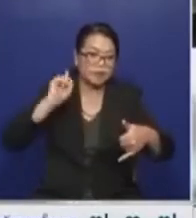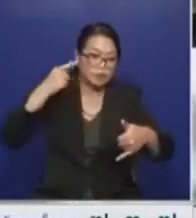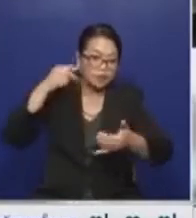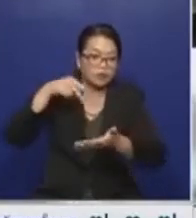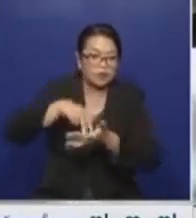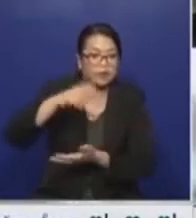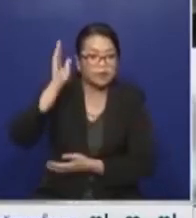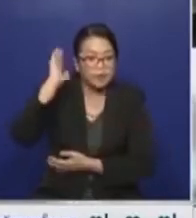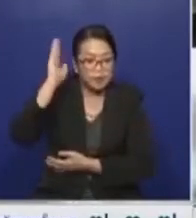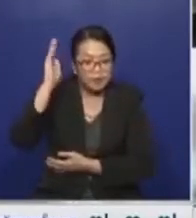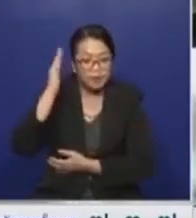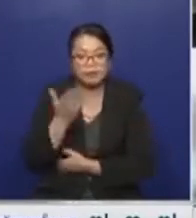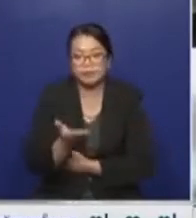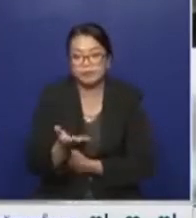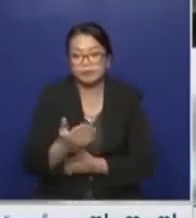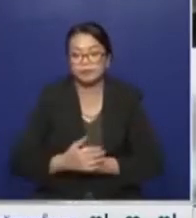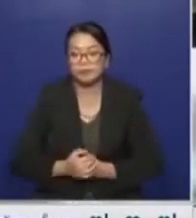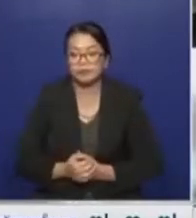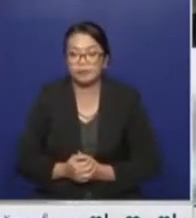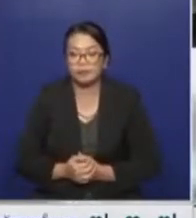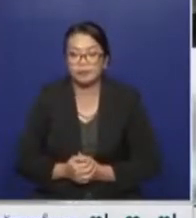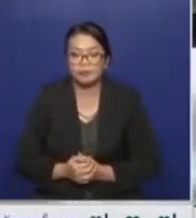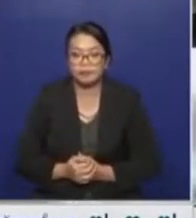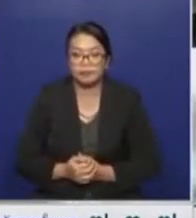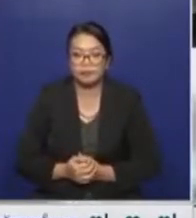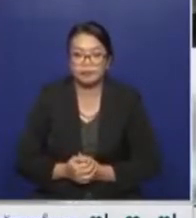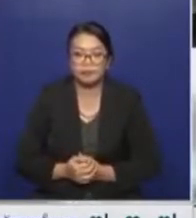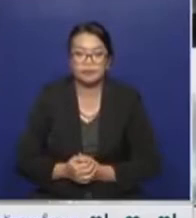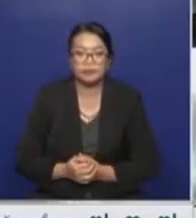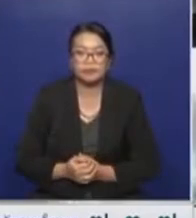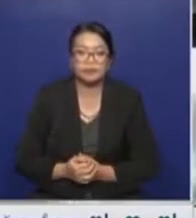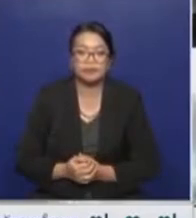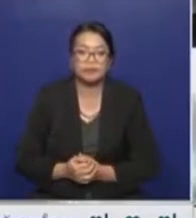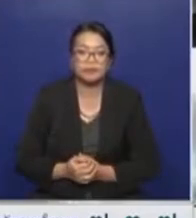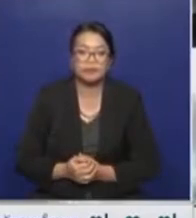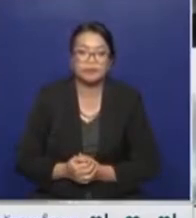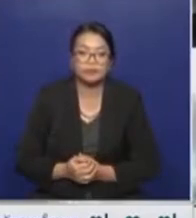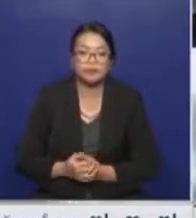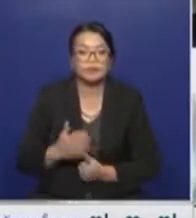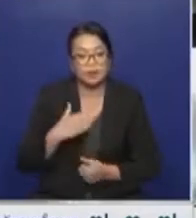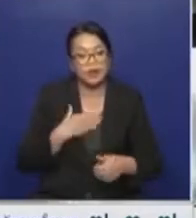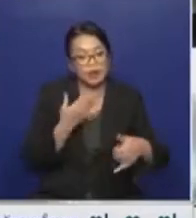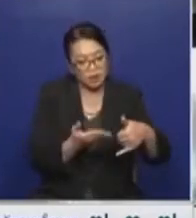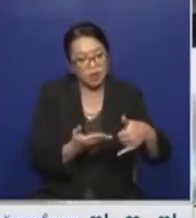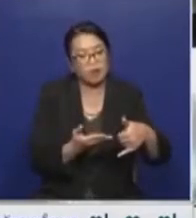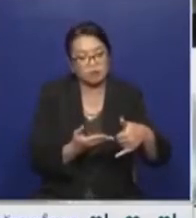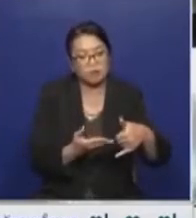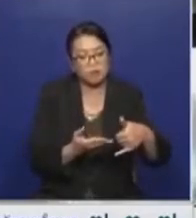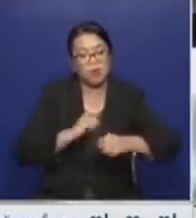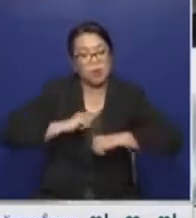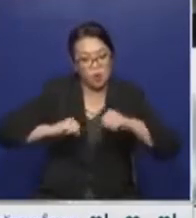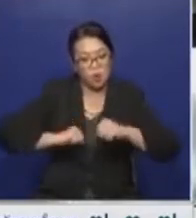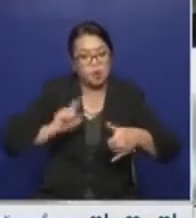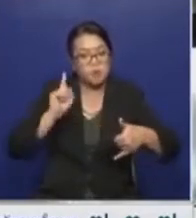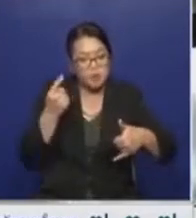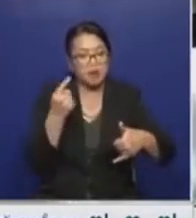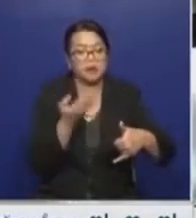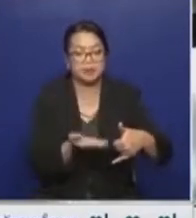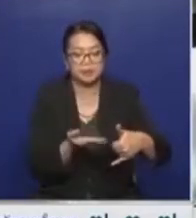ายของท่านสมาชิกด้วยความสนใจว่าท่านเป็นคนรุ่นใหม่ที่จะ